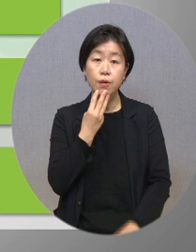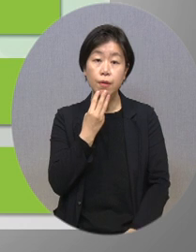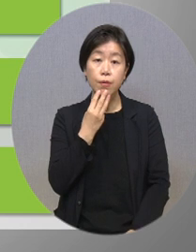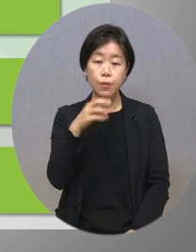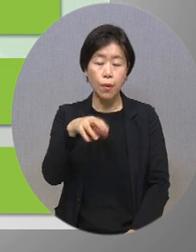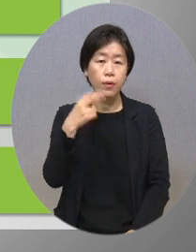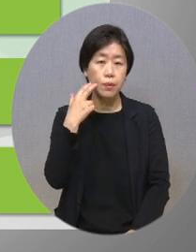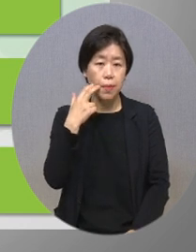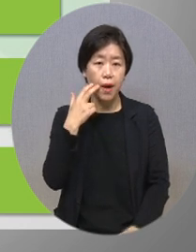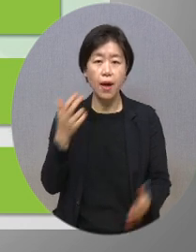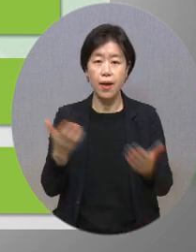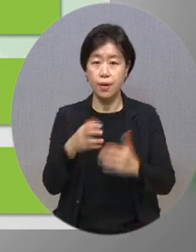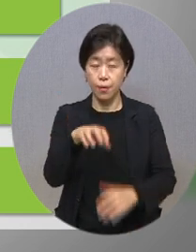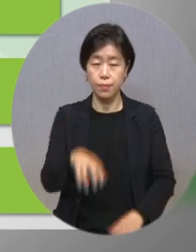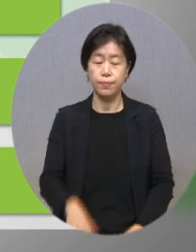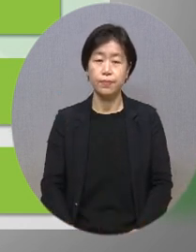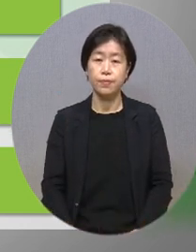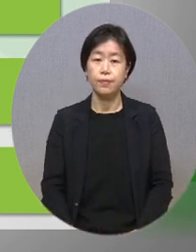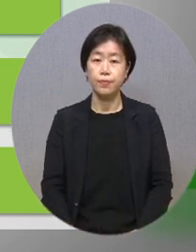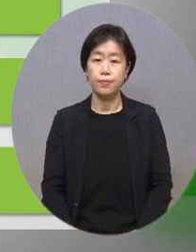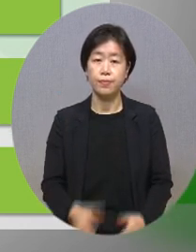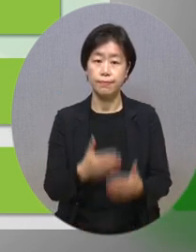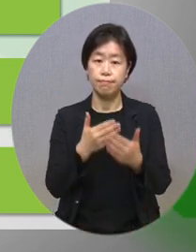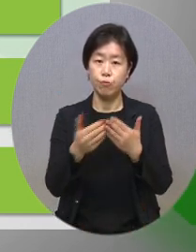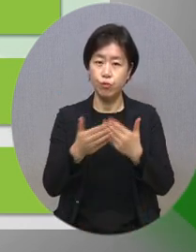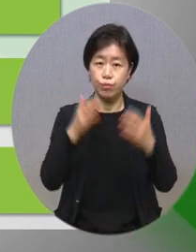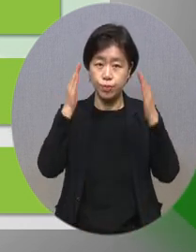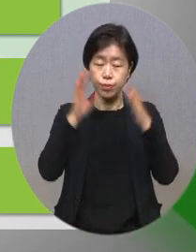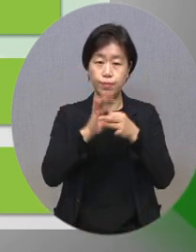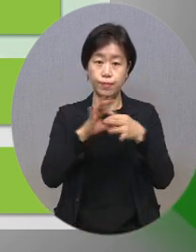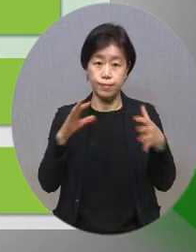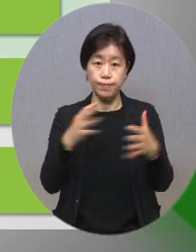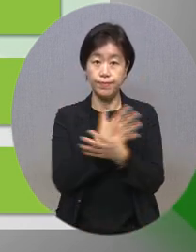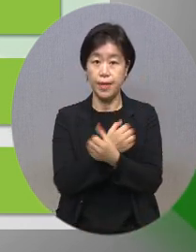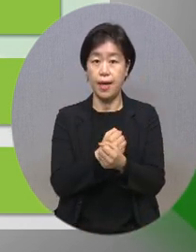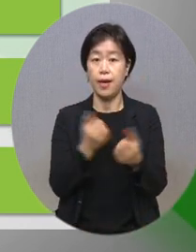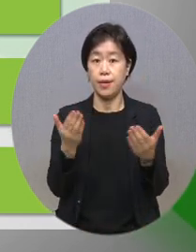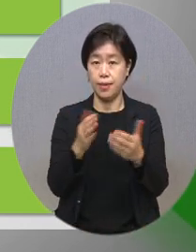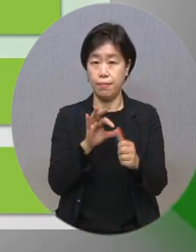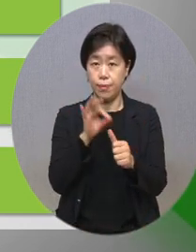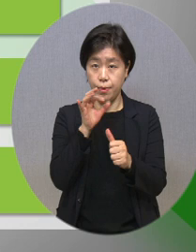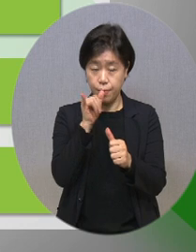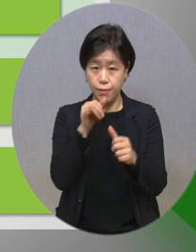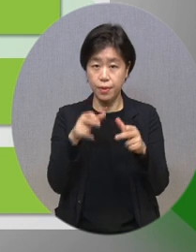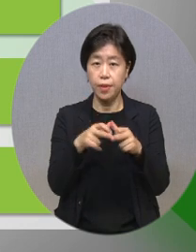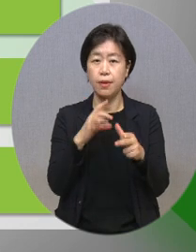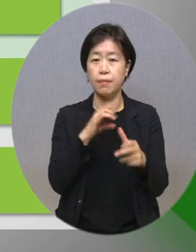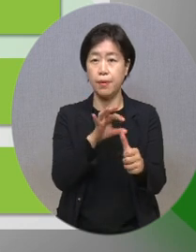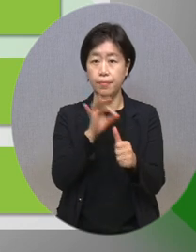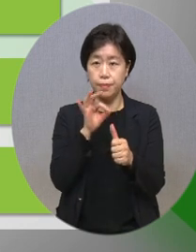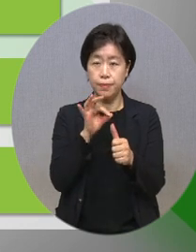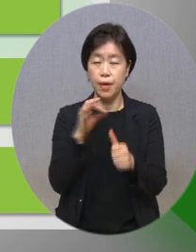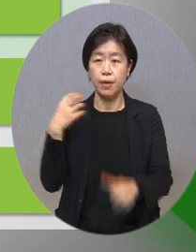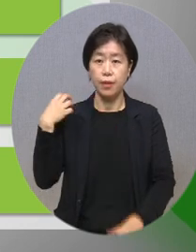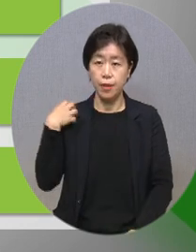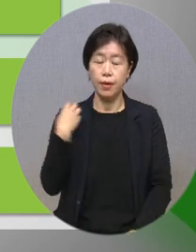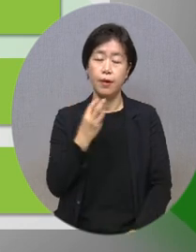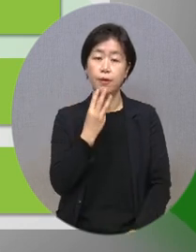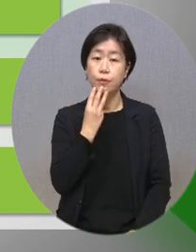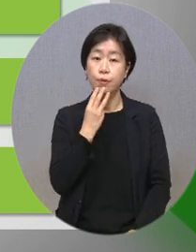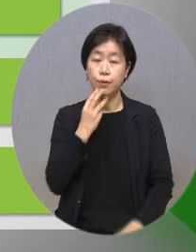송파구입니다. 경력과 학력은 무관하며 계약직을 채용합니다. 장애인만 채용하며 담당 지사는